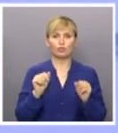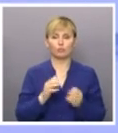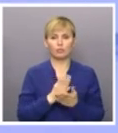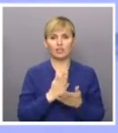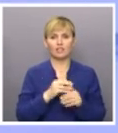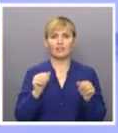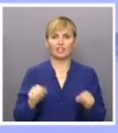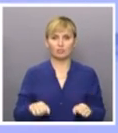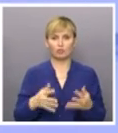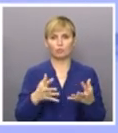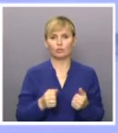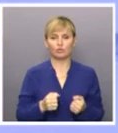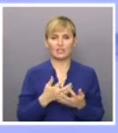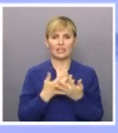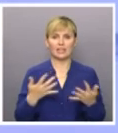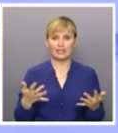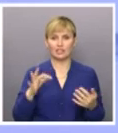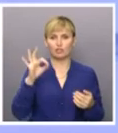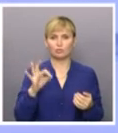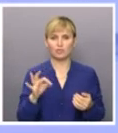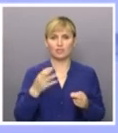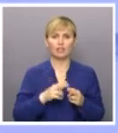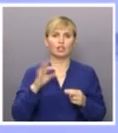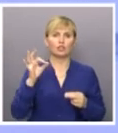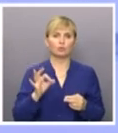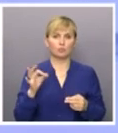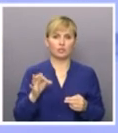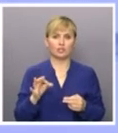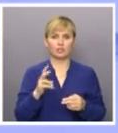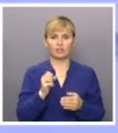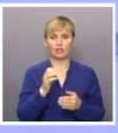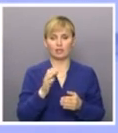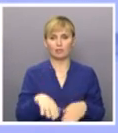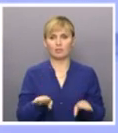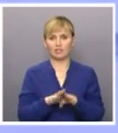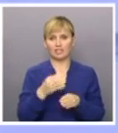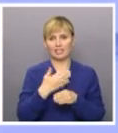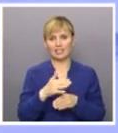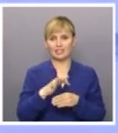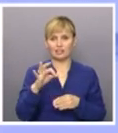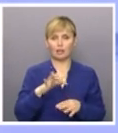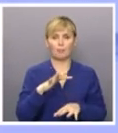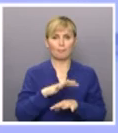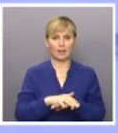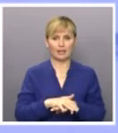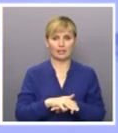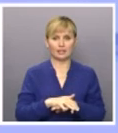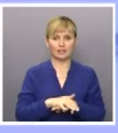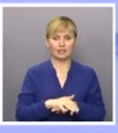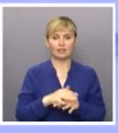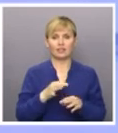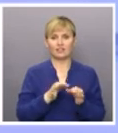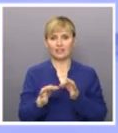возможность получать определенные субсидии, это субсидии на погашение 50% кредитной ставки в банках второго уровня. Это